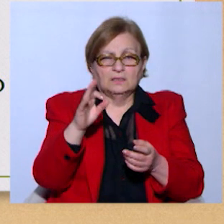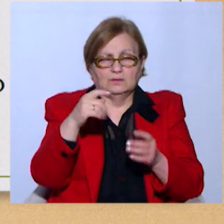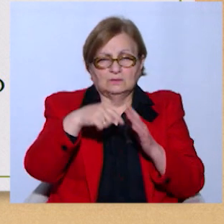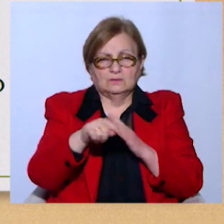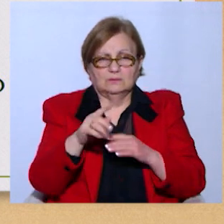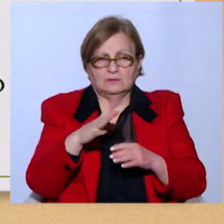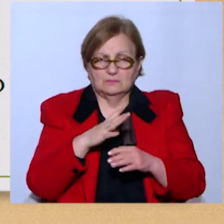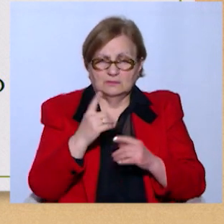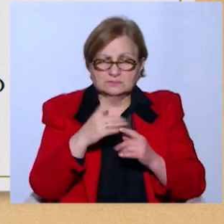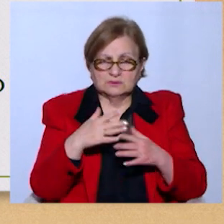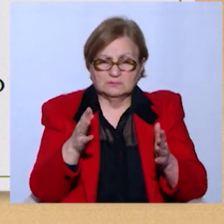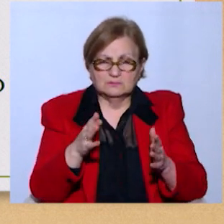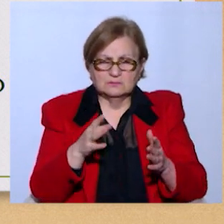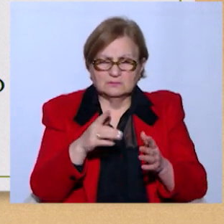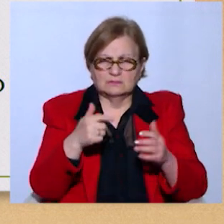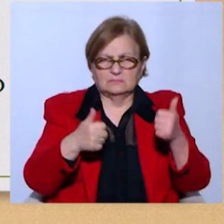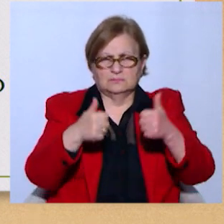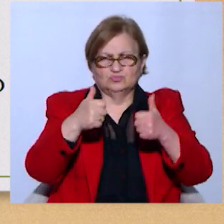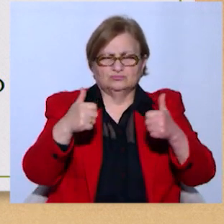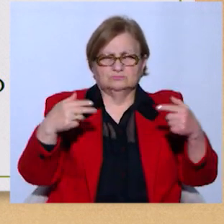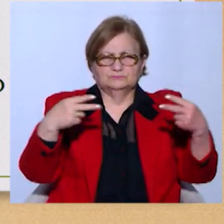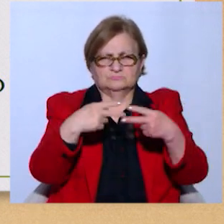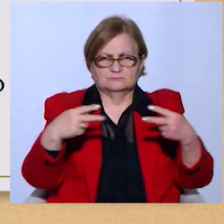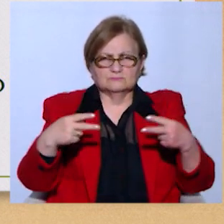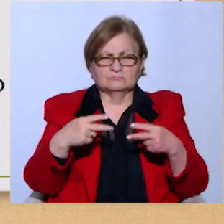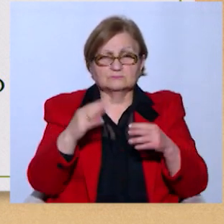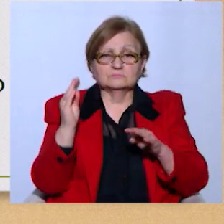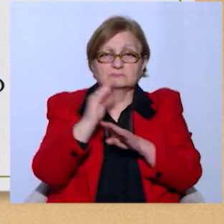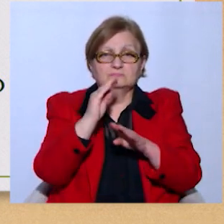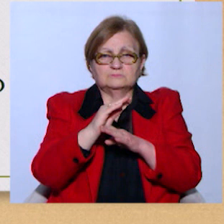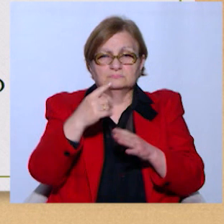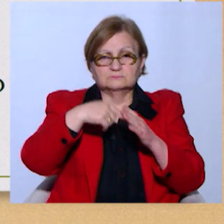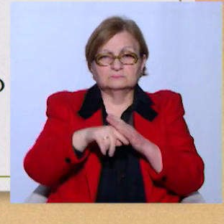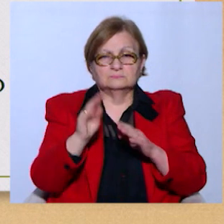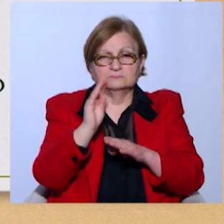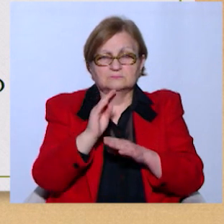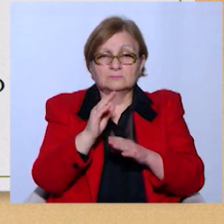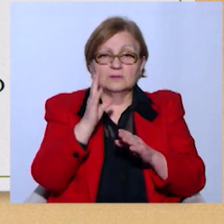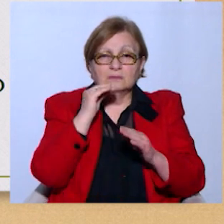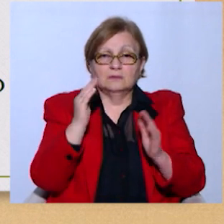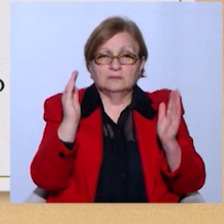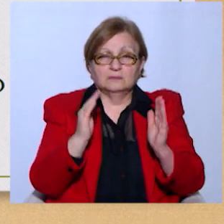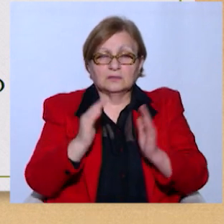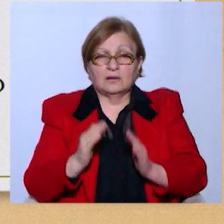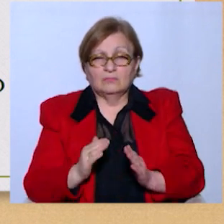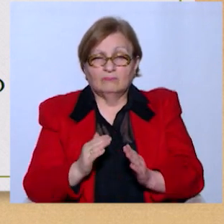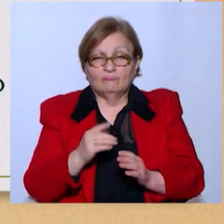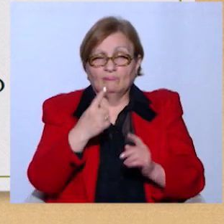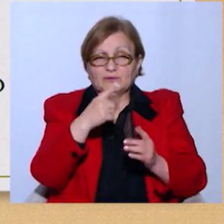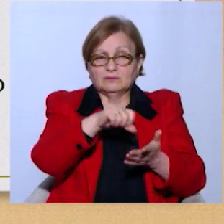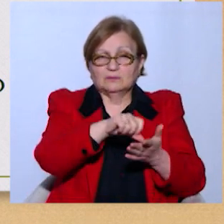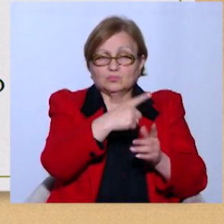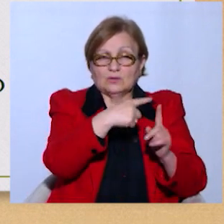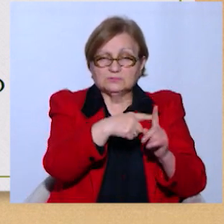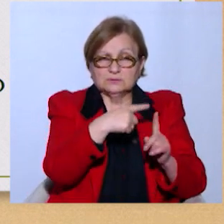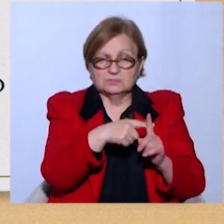მოდული შემცირდეს წევრების და ზრდადი გამოვიდეს პროგრესია. კლებადობის პირობა არის, რომ პირველი წევრი